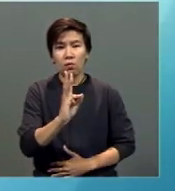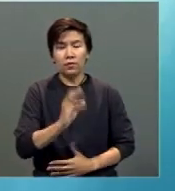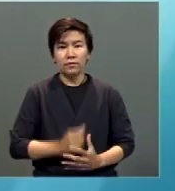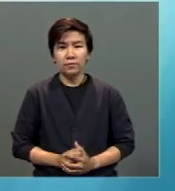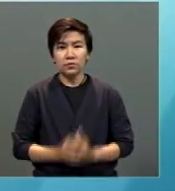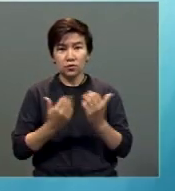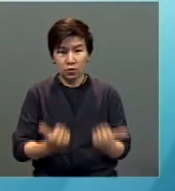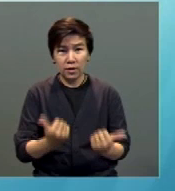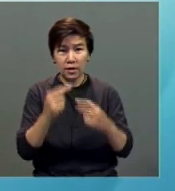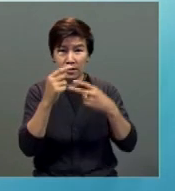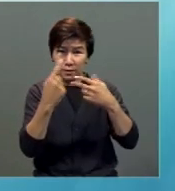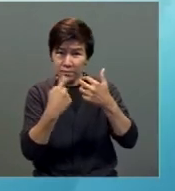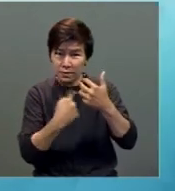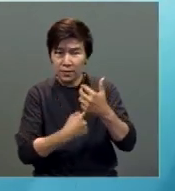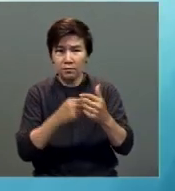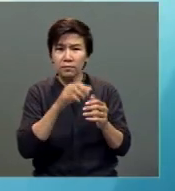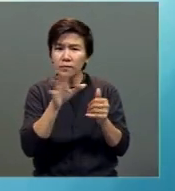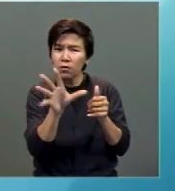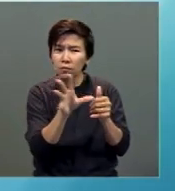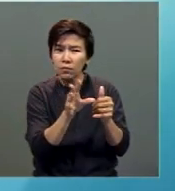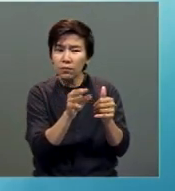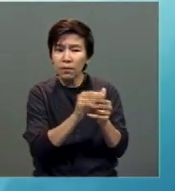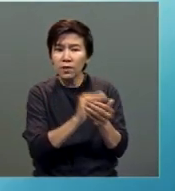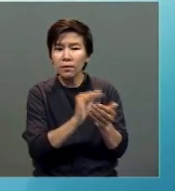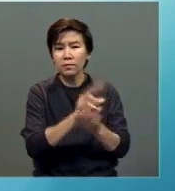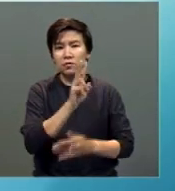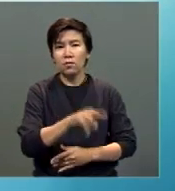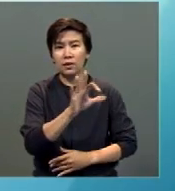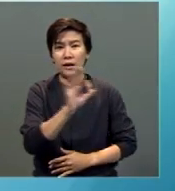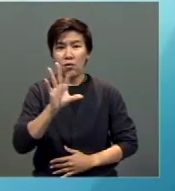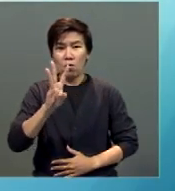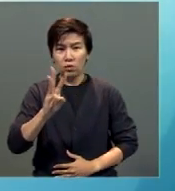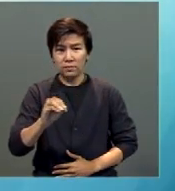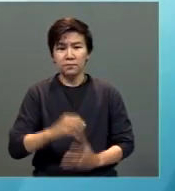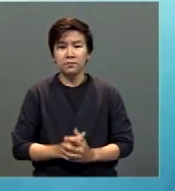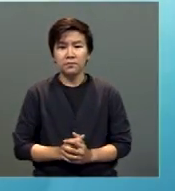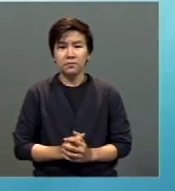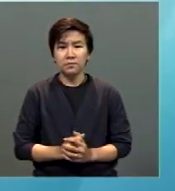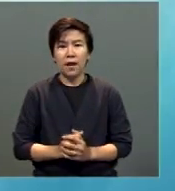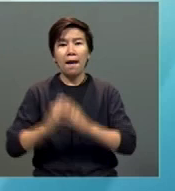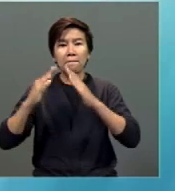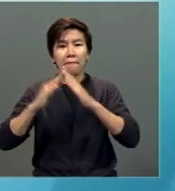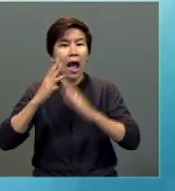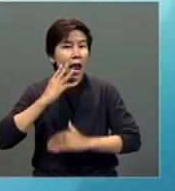รายครับแล้วก็เป็นทำให้ตัวเลขยืนยันสะสมอยู่ที่2960หายป่วยไปแล้วนะครับเพิ่มขึ้น 32